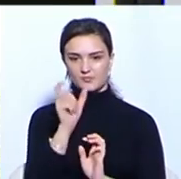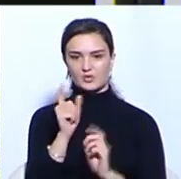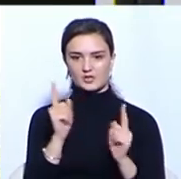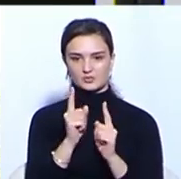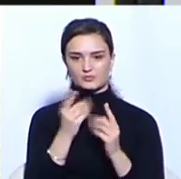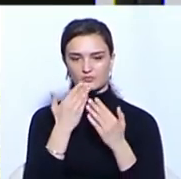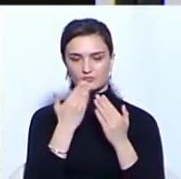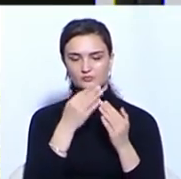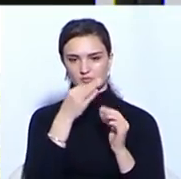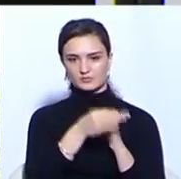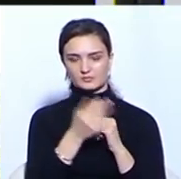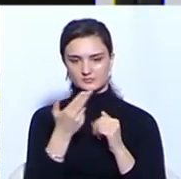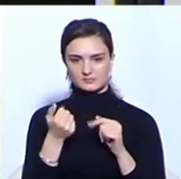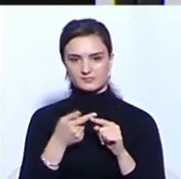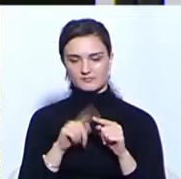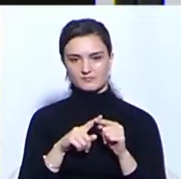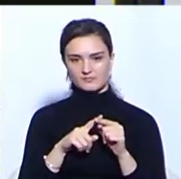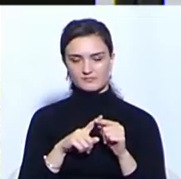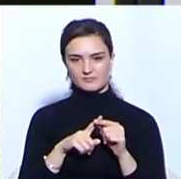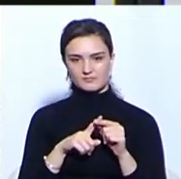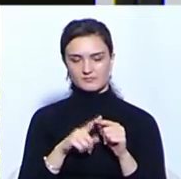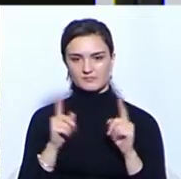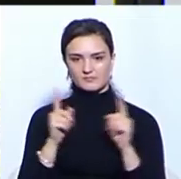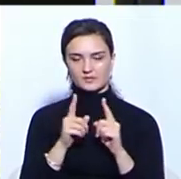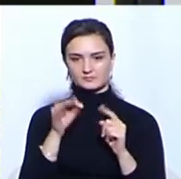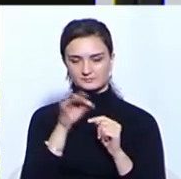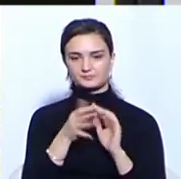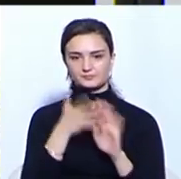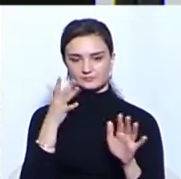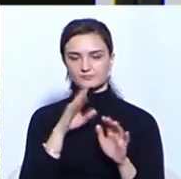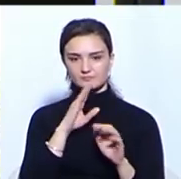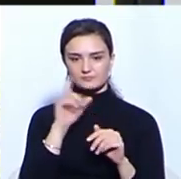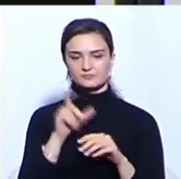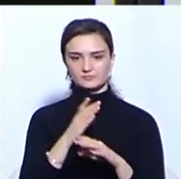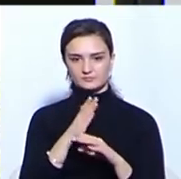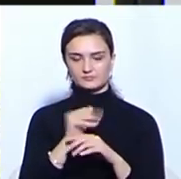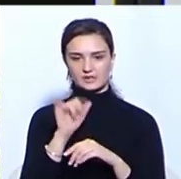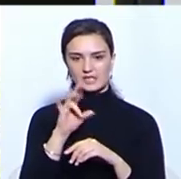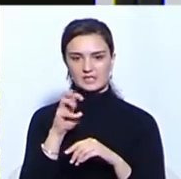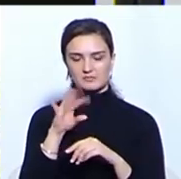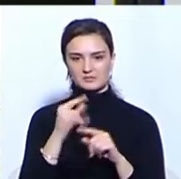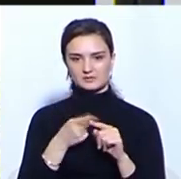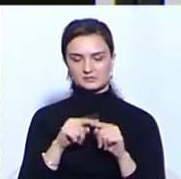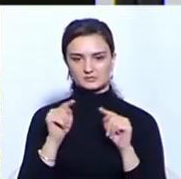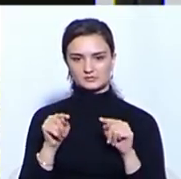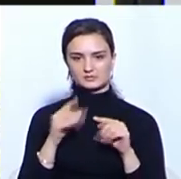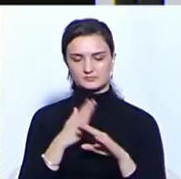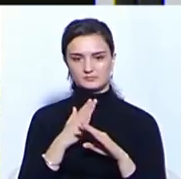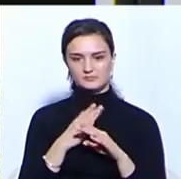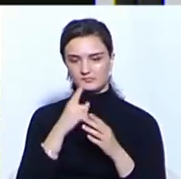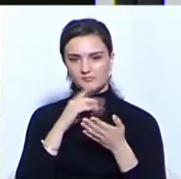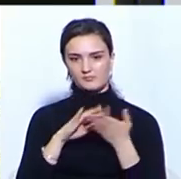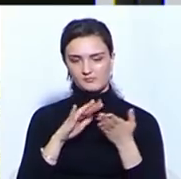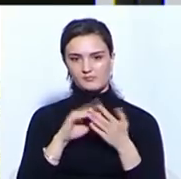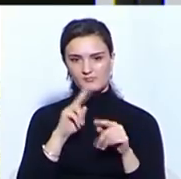შეიძლება. კი ბატონო. ეცით მოკლედ გასაგებია, რომ ქალბატონს აქვს ანემია. ესე იგი აქვს